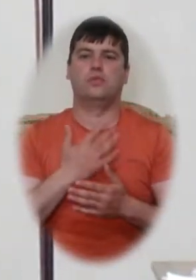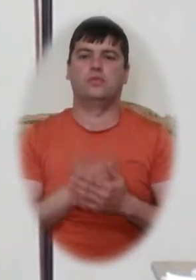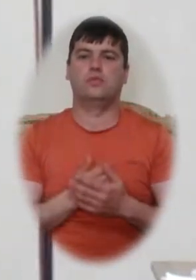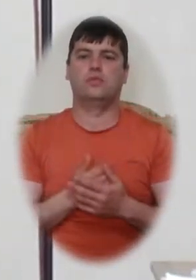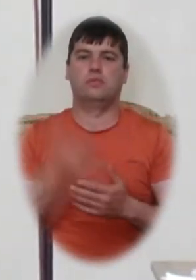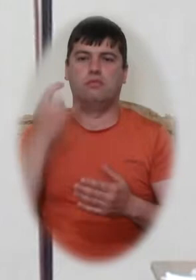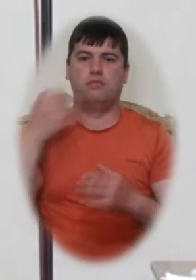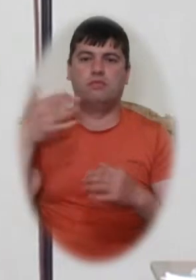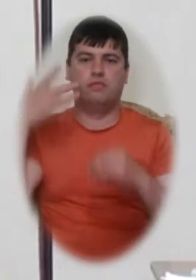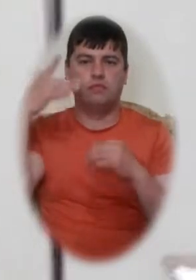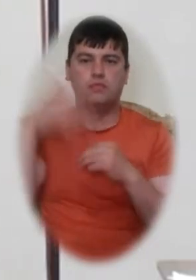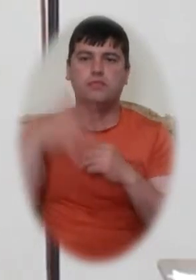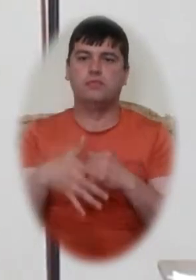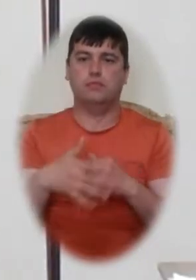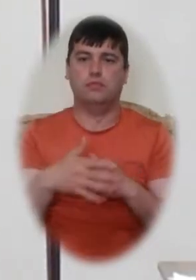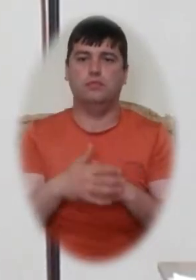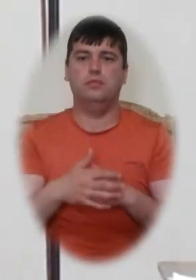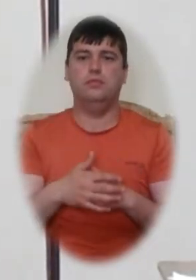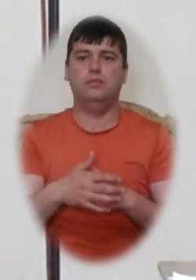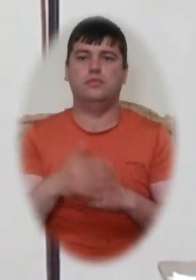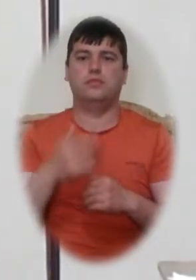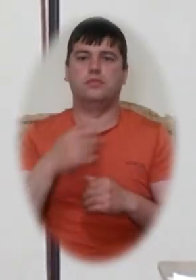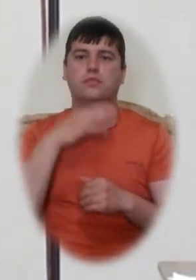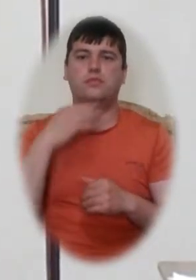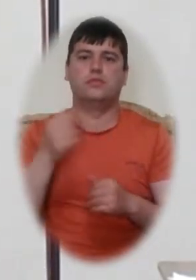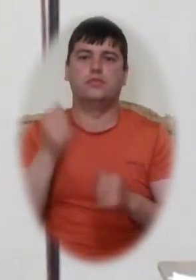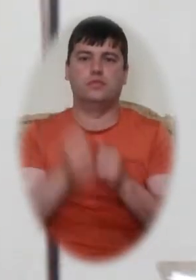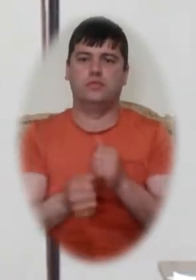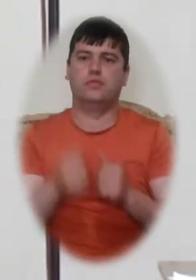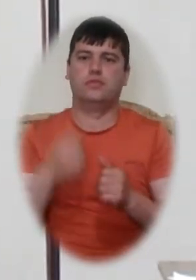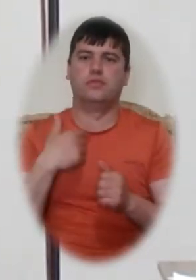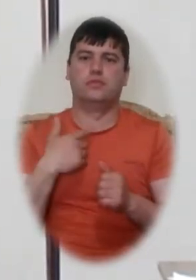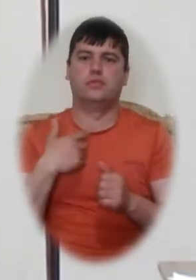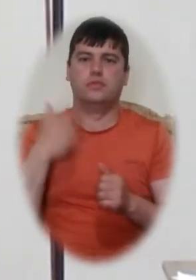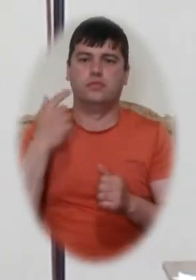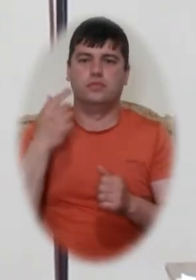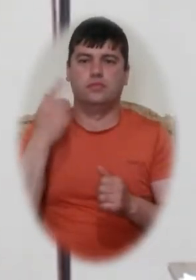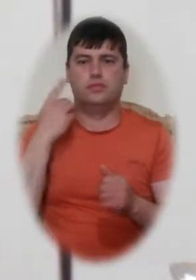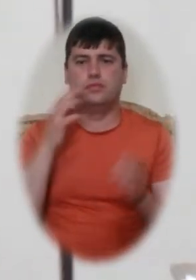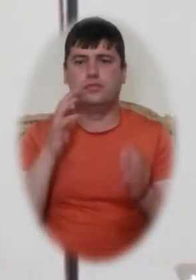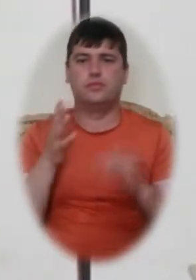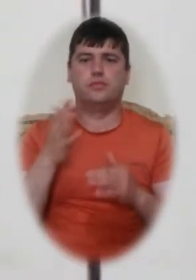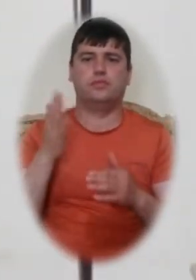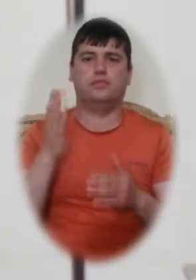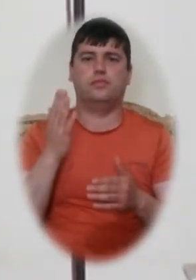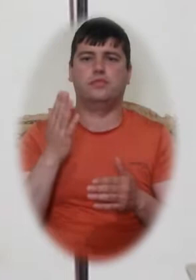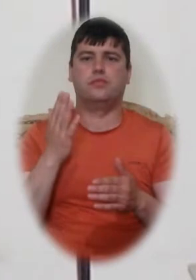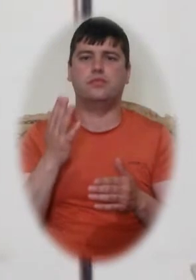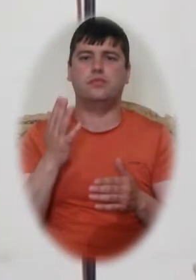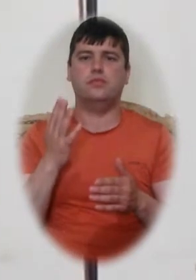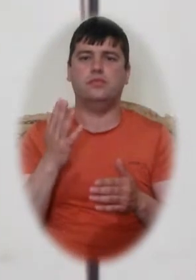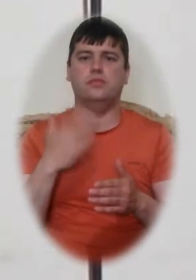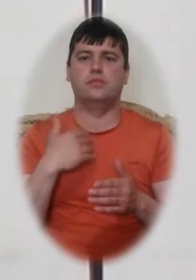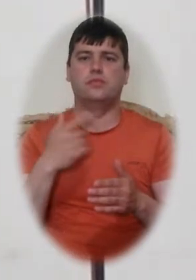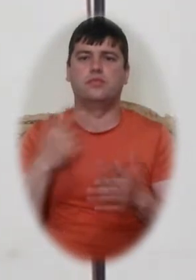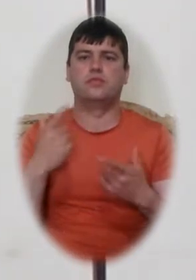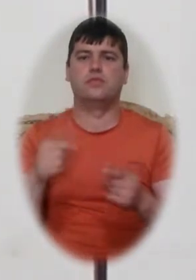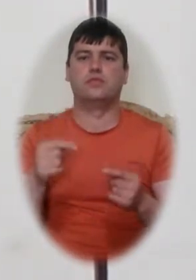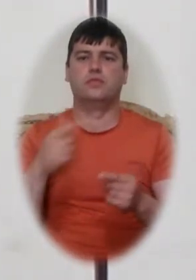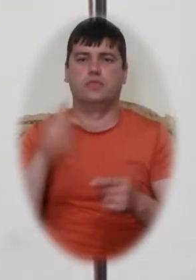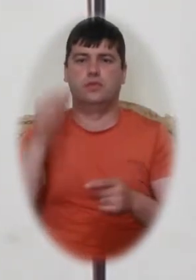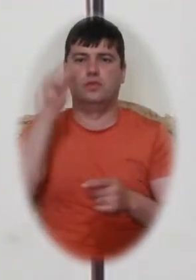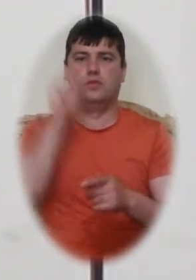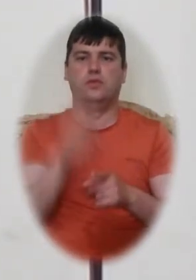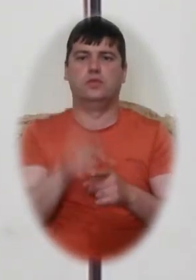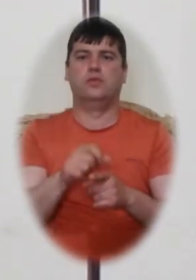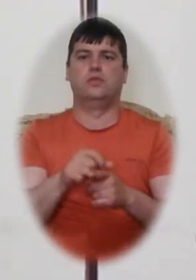պարս, որովհետև շատ անգամներ կաշկանվատությունը գալիս է այնտել, որտեր ա